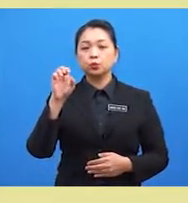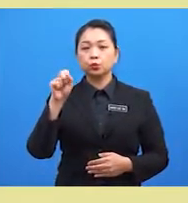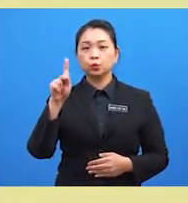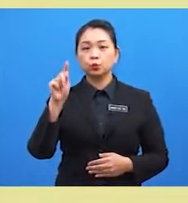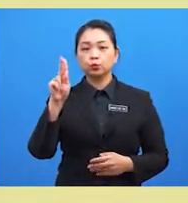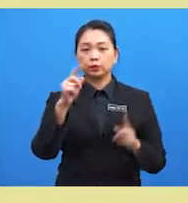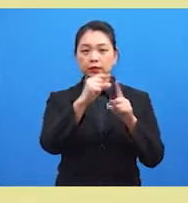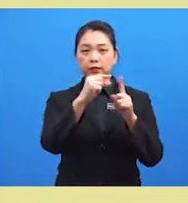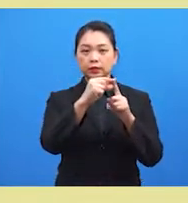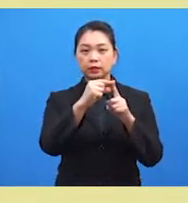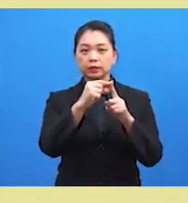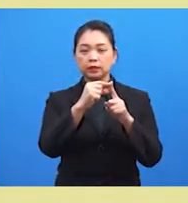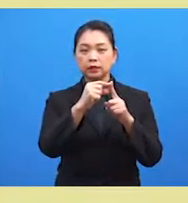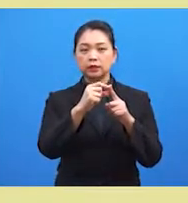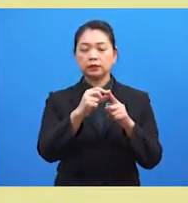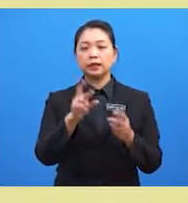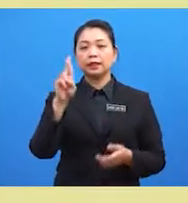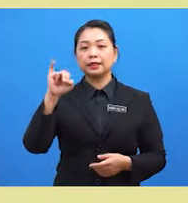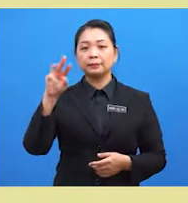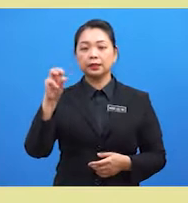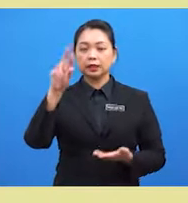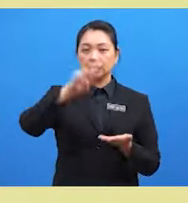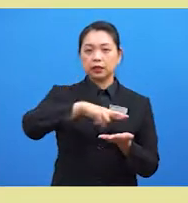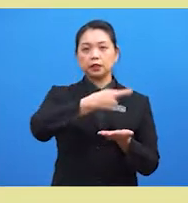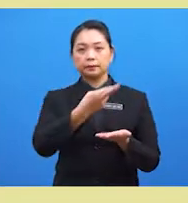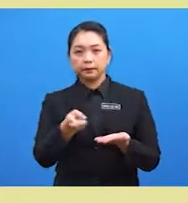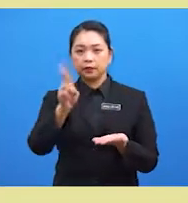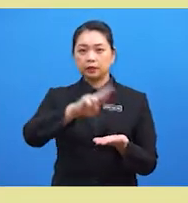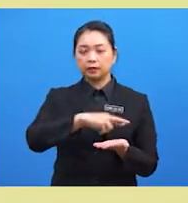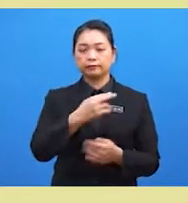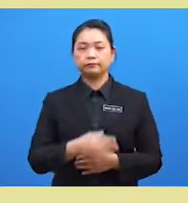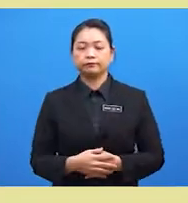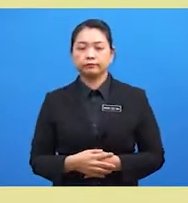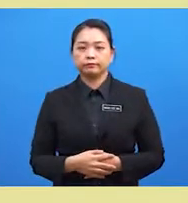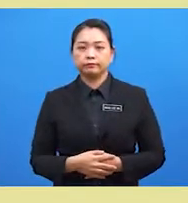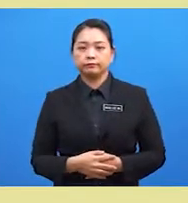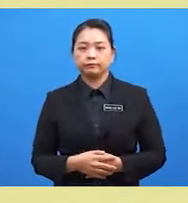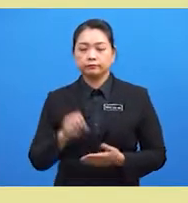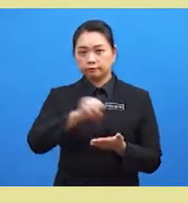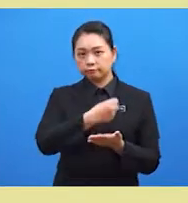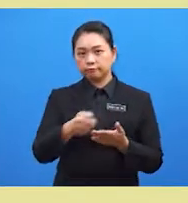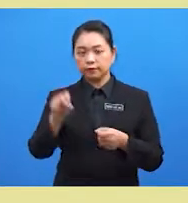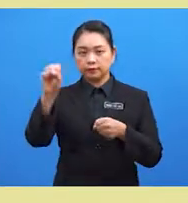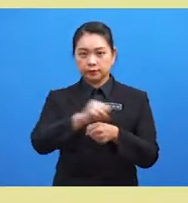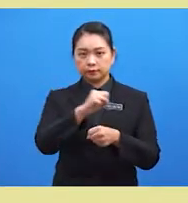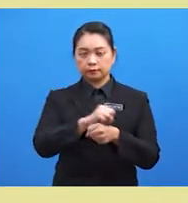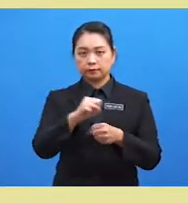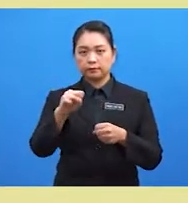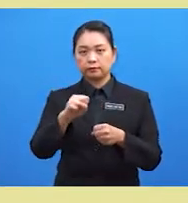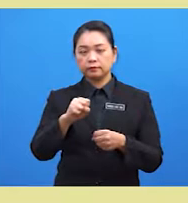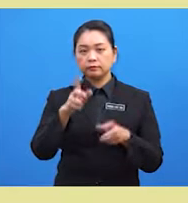RI bermaksud rima. Dalam membentuk serangkap syair yang sempurna, para pelajar perlu